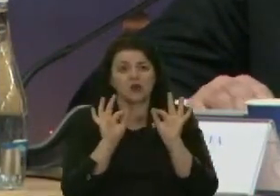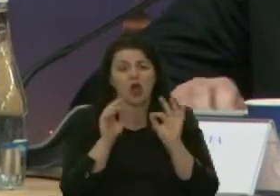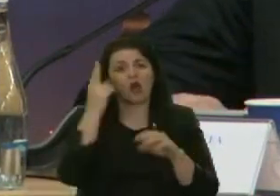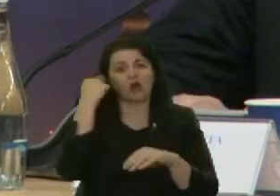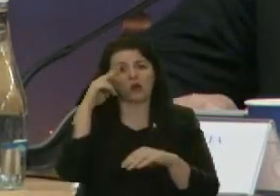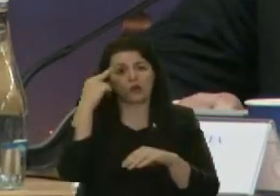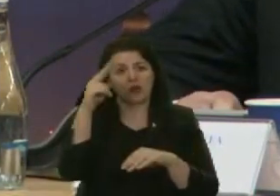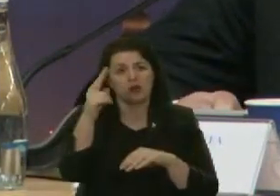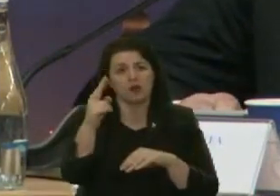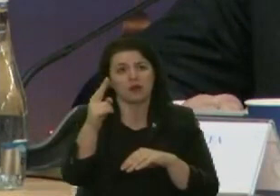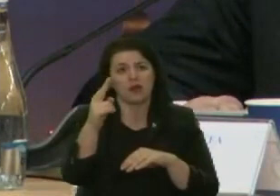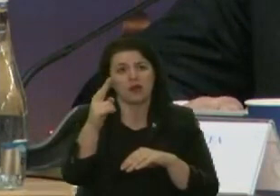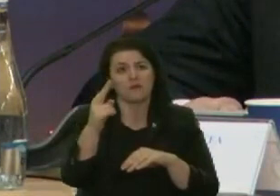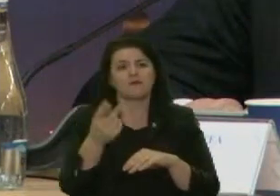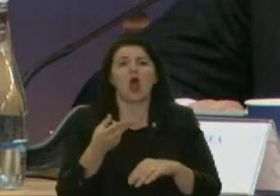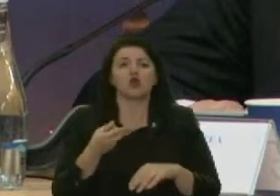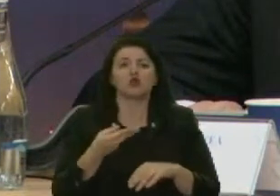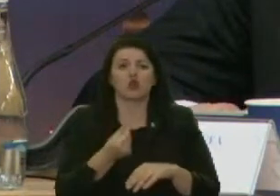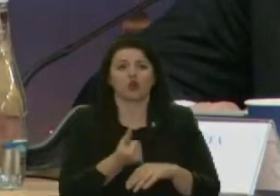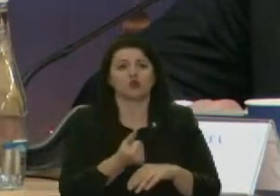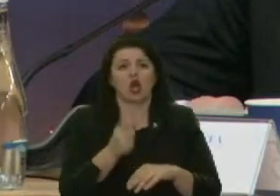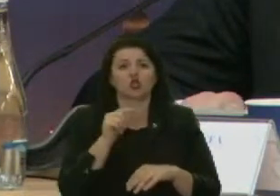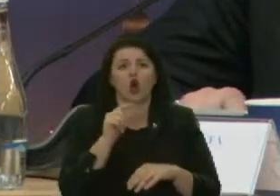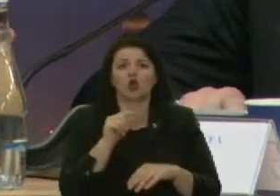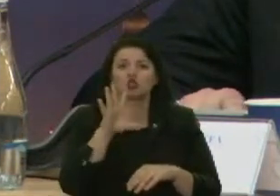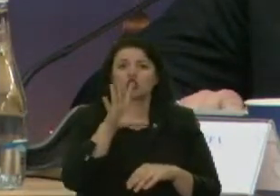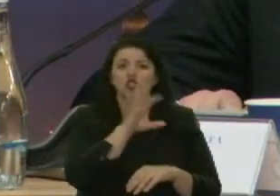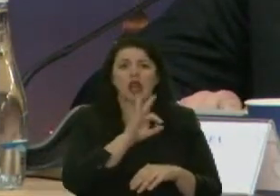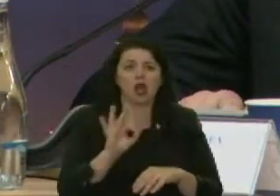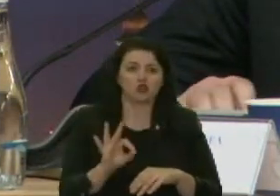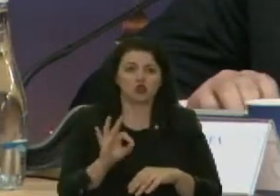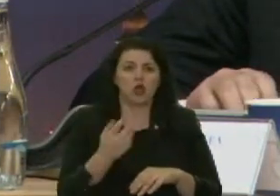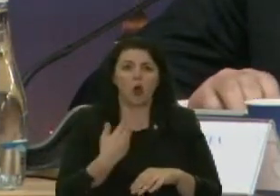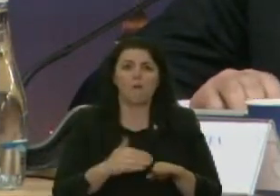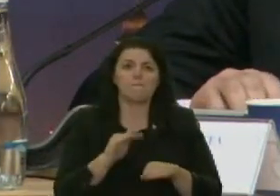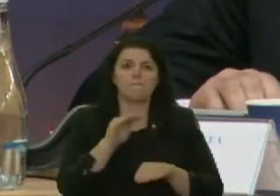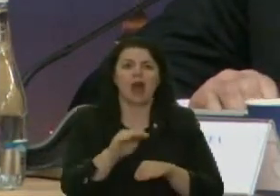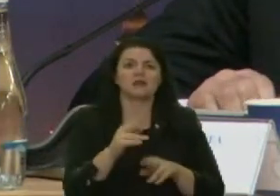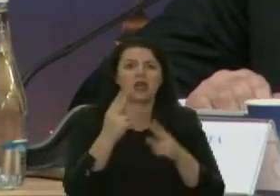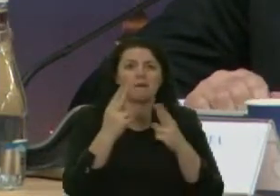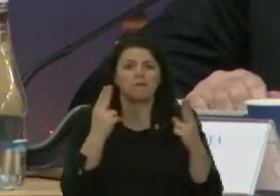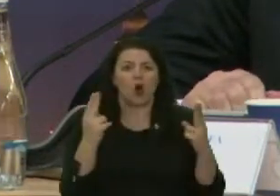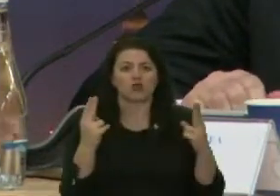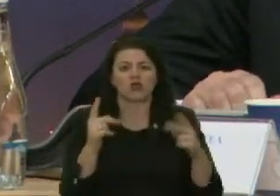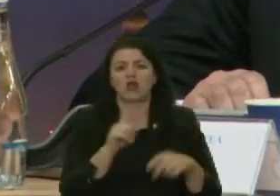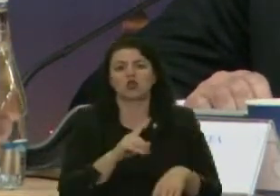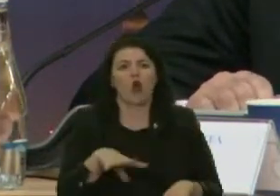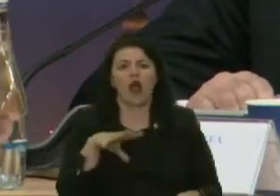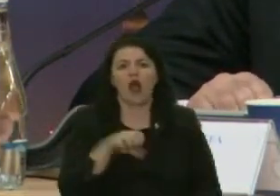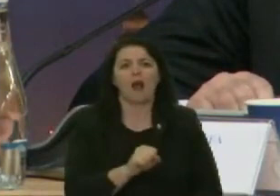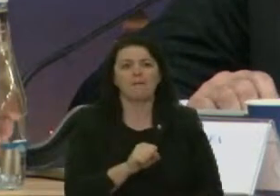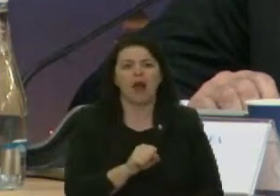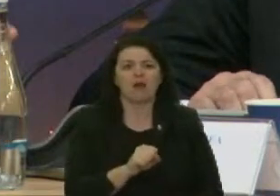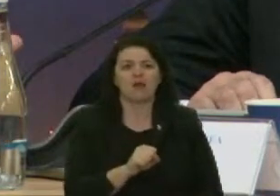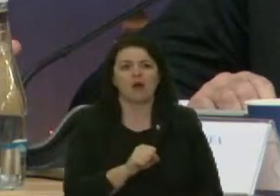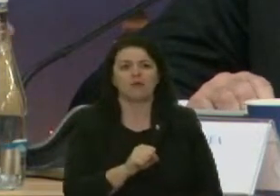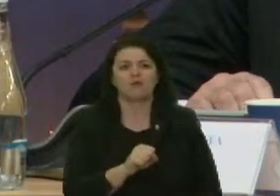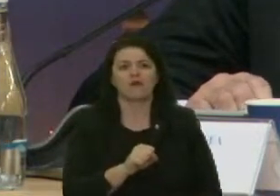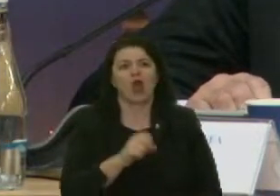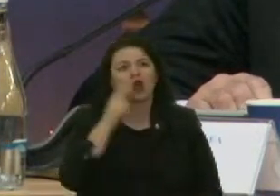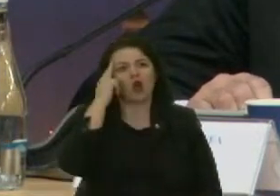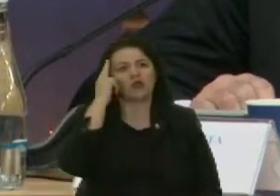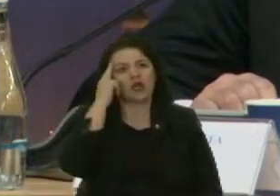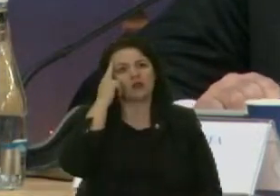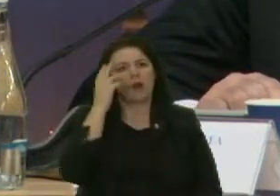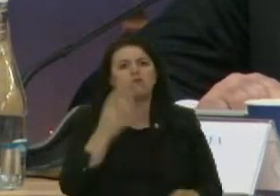mai departe soluția de finanțare cu 25 la mai mult anul acesta este un pas important nu cădeți în Capcana aceea de a considera că